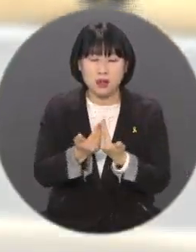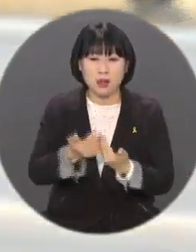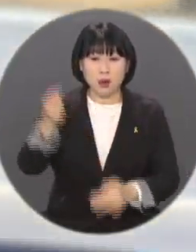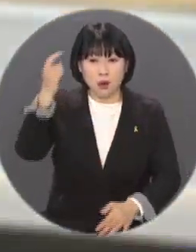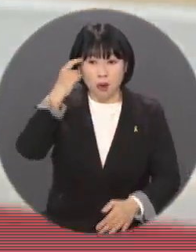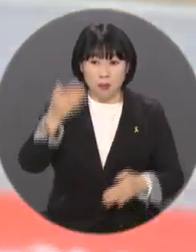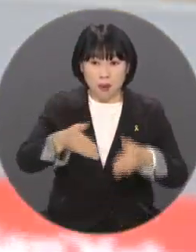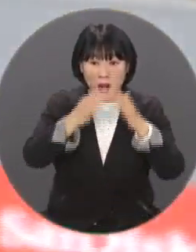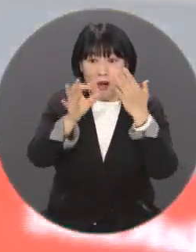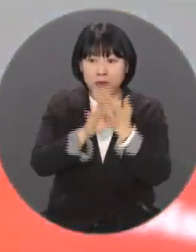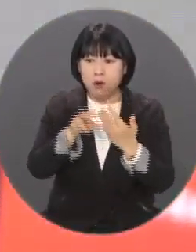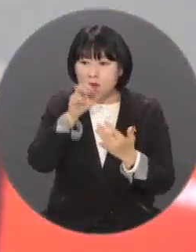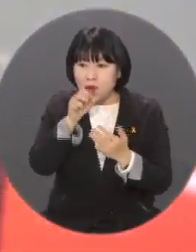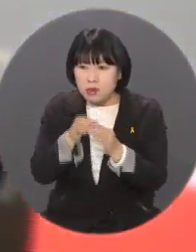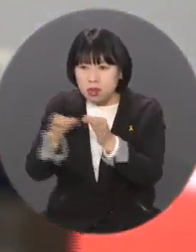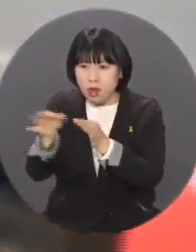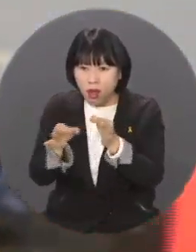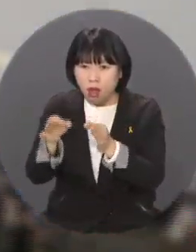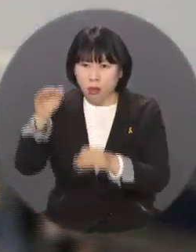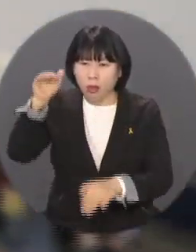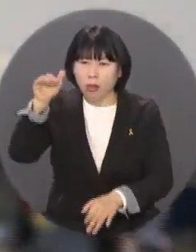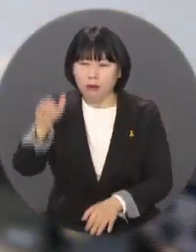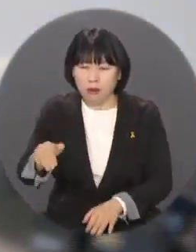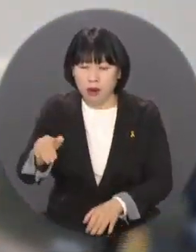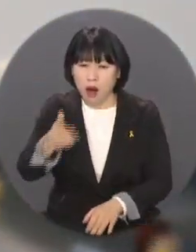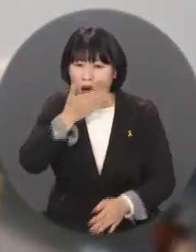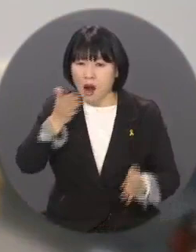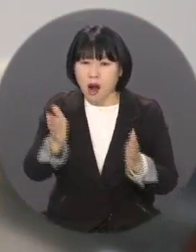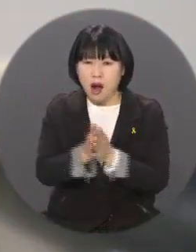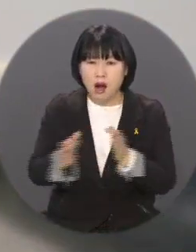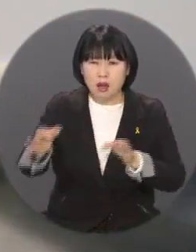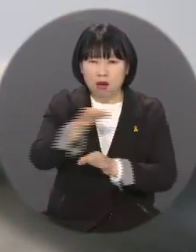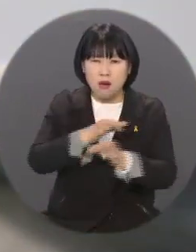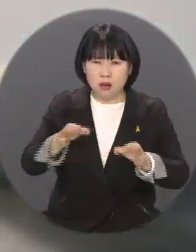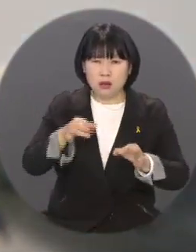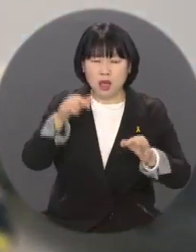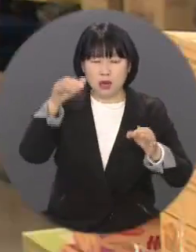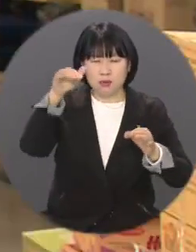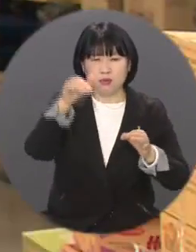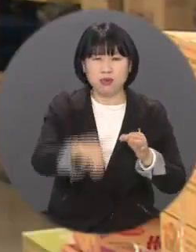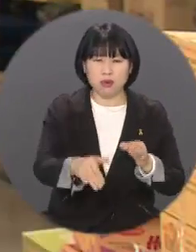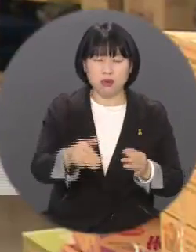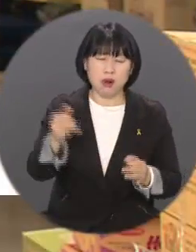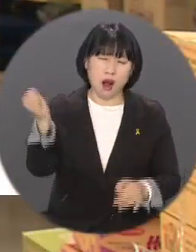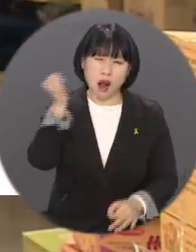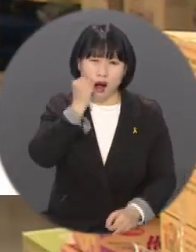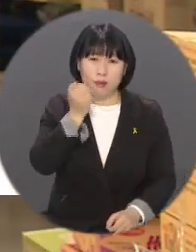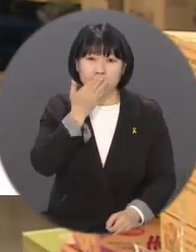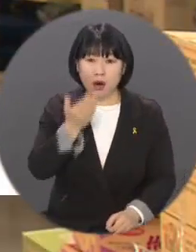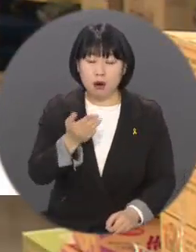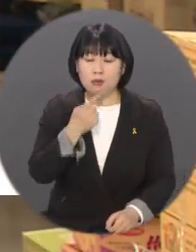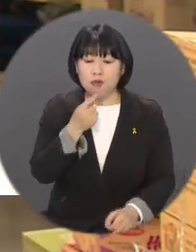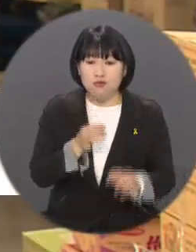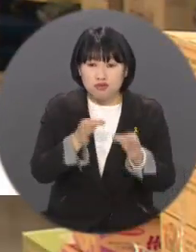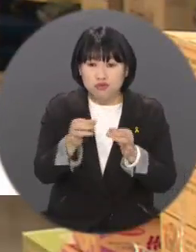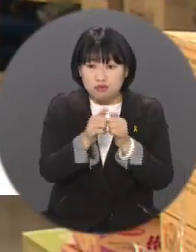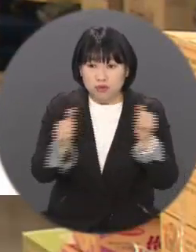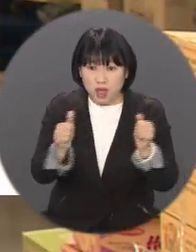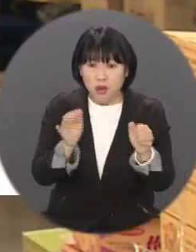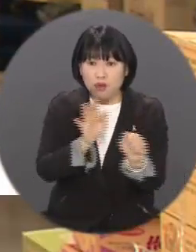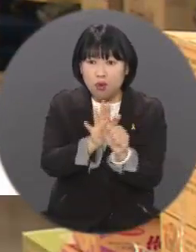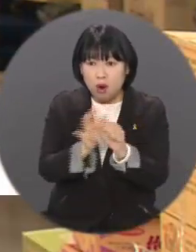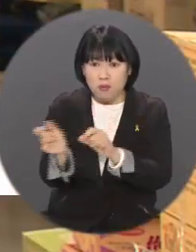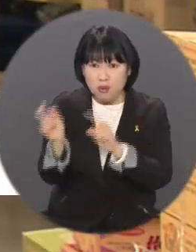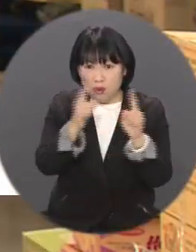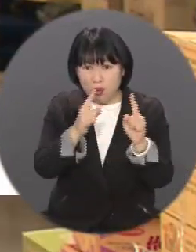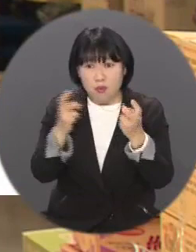쇼핑몰이 들어서면 골목 상권이 쇠퇴하고 덩달아 지역 경제도 큰 타격을 입는다는 겁니다. 소상공인들 살리려고 생각하면 무슨